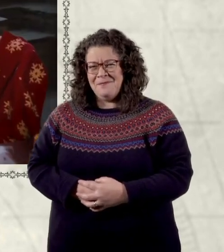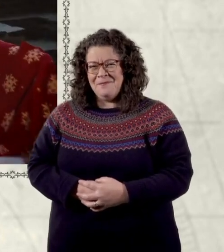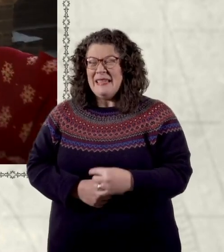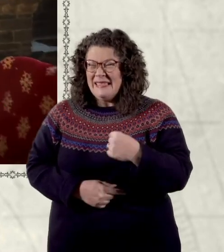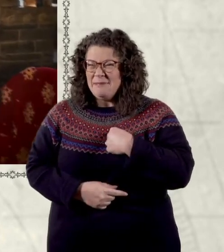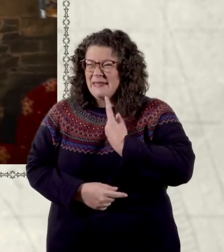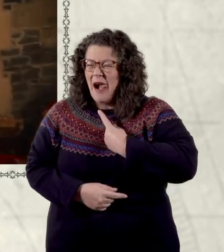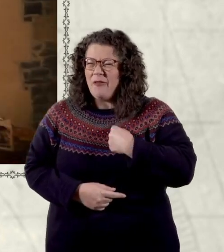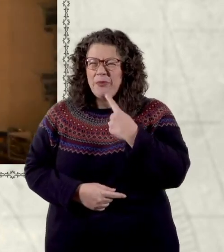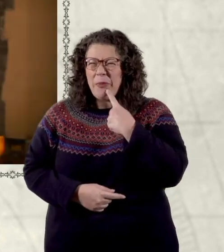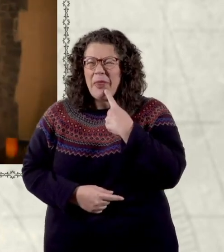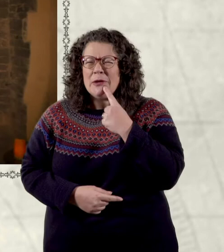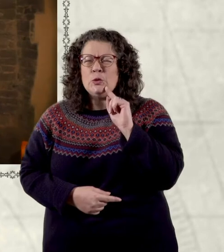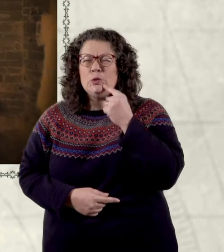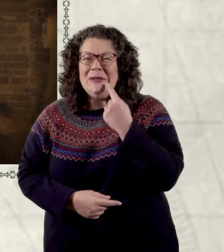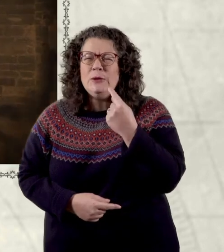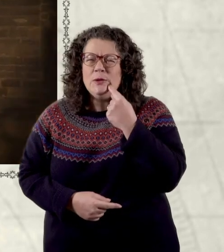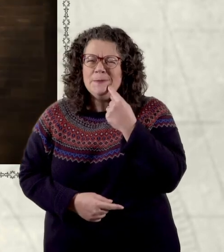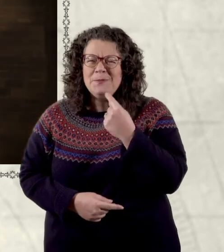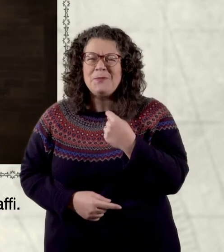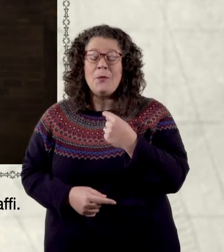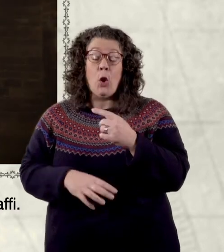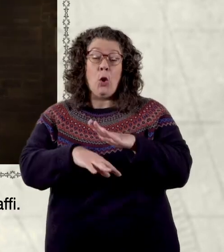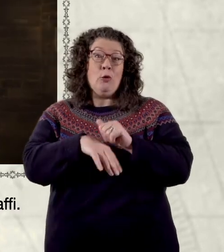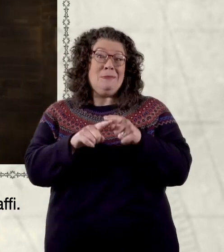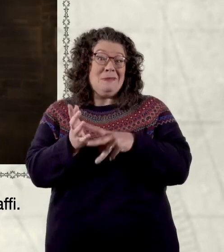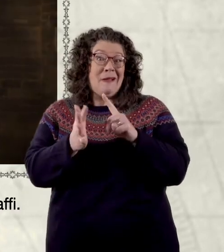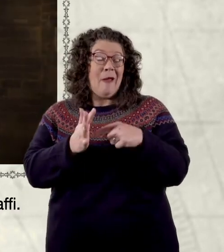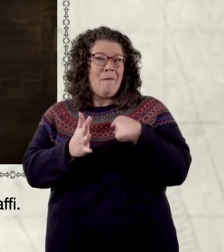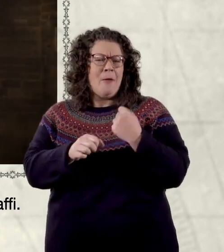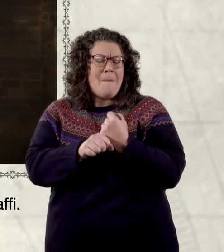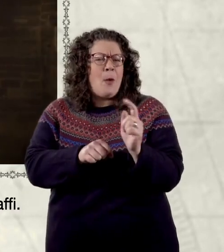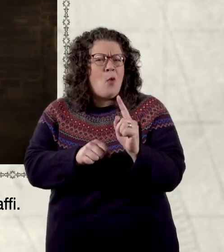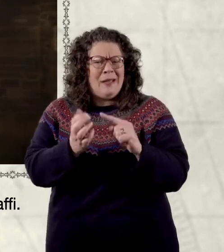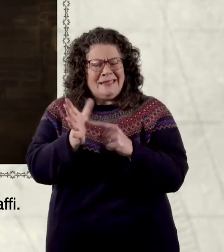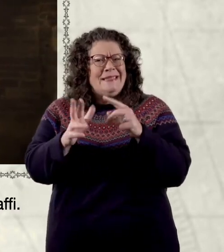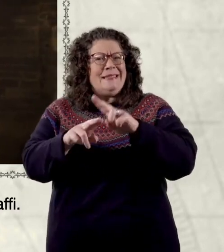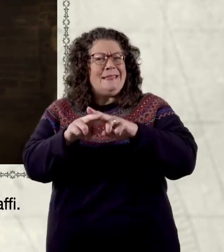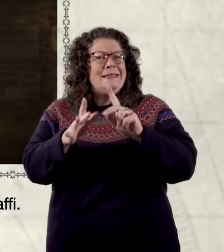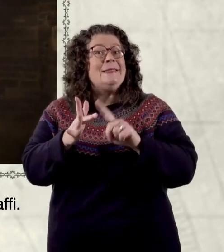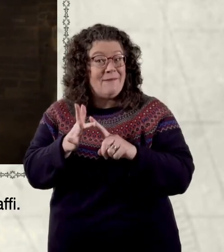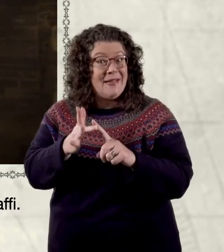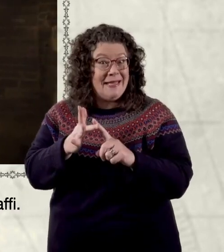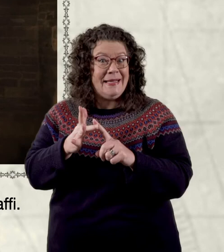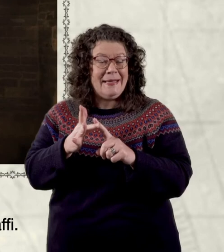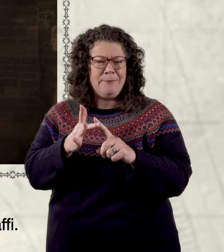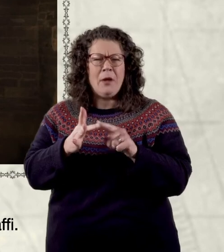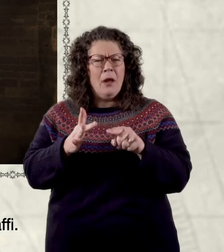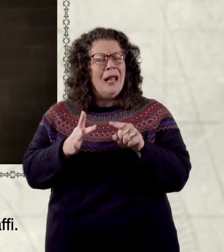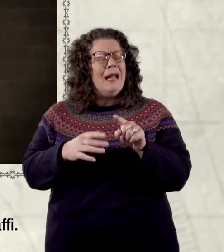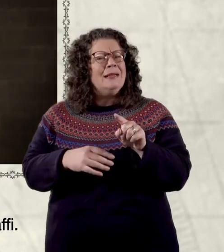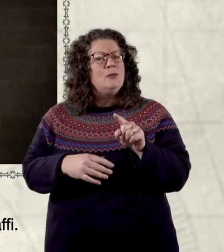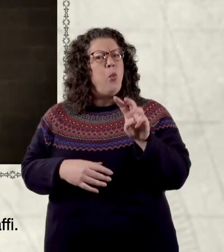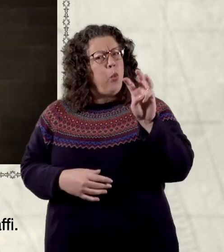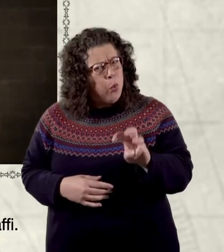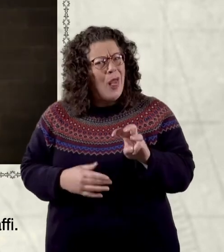Mae dant melys dy fi, ac ar noswyl Nadolig bydda i'n neud taffi. Nawr,